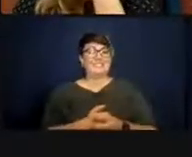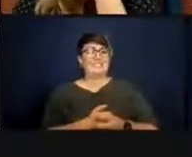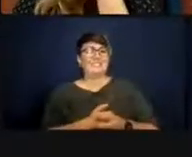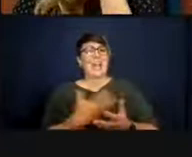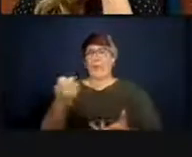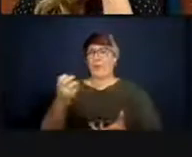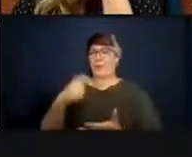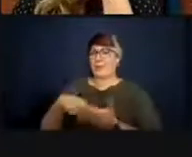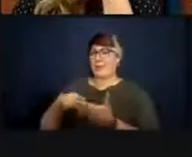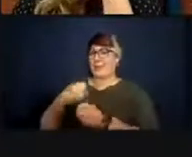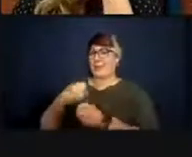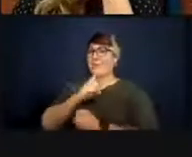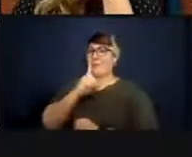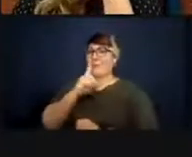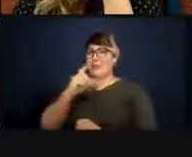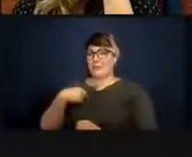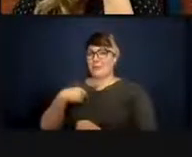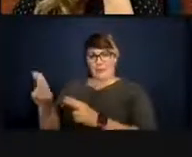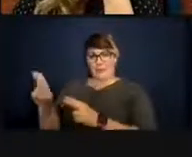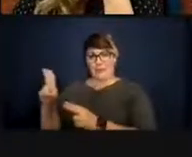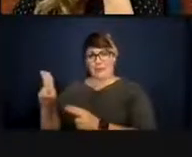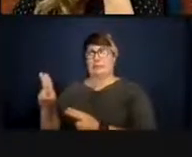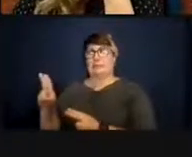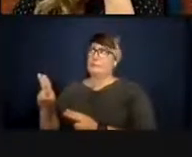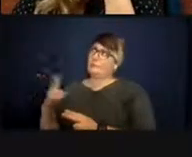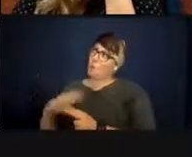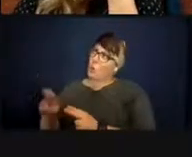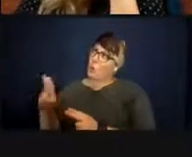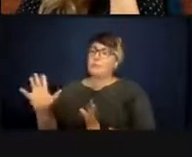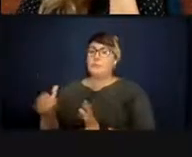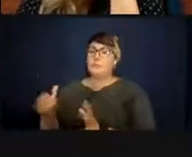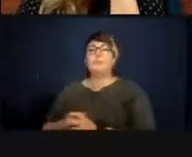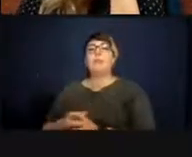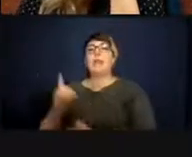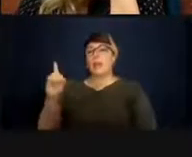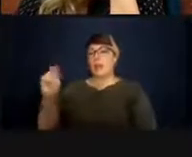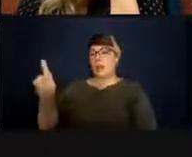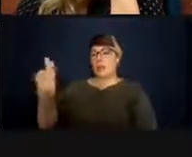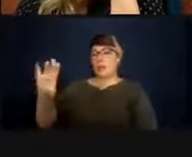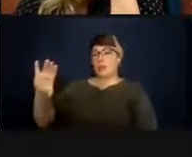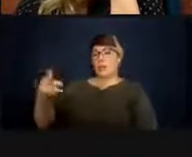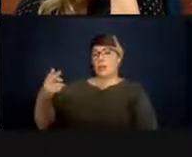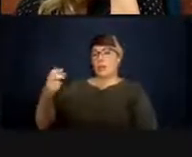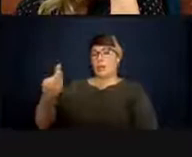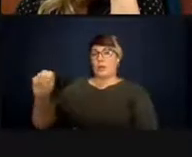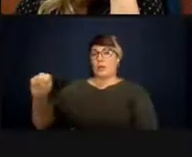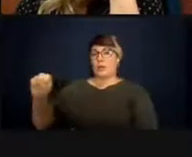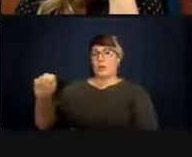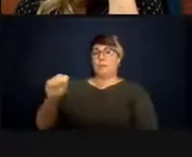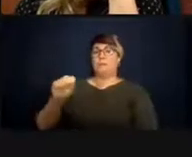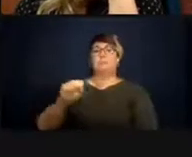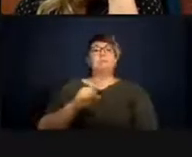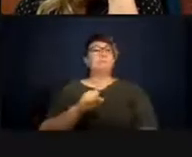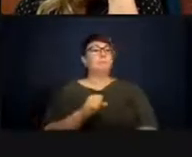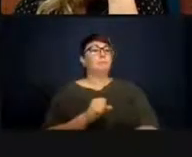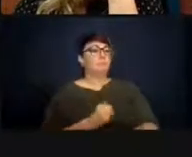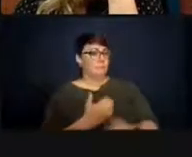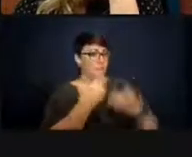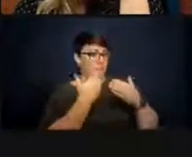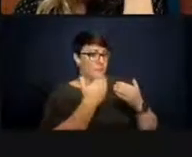Nilitaka kuhakikisha kwamba huna jambo ambalo ungependa. Dr. Chris, tafadhali. Asante sana.